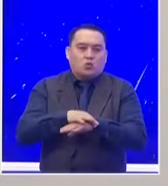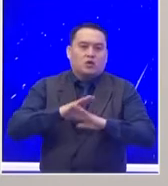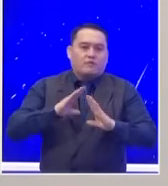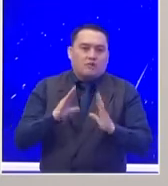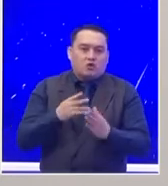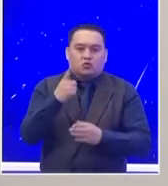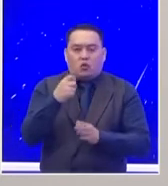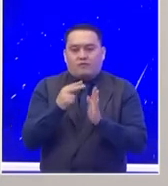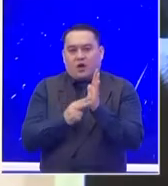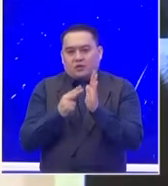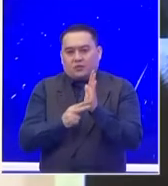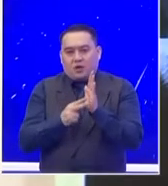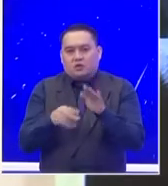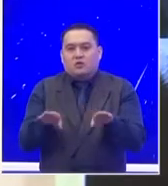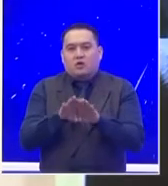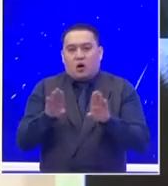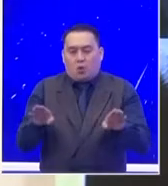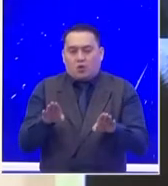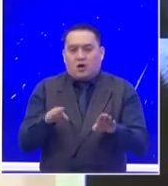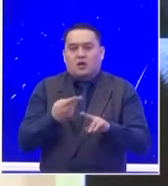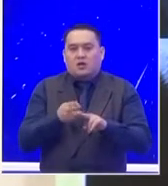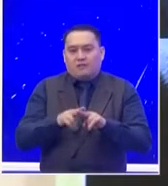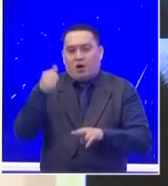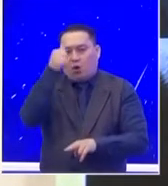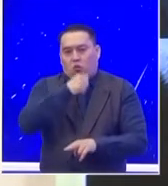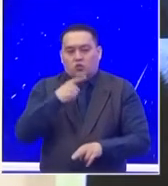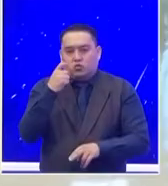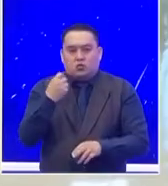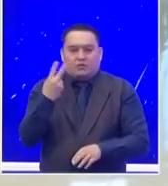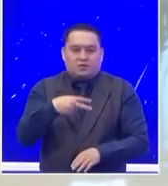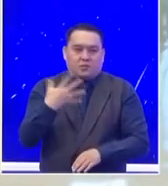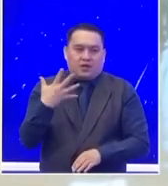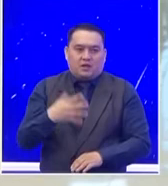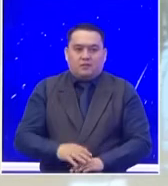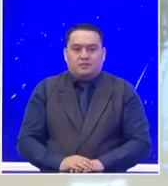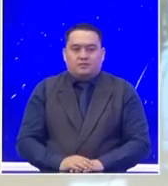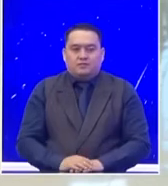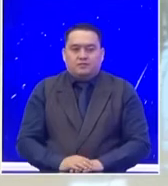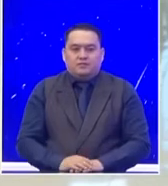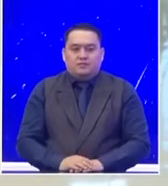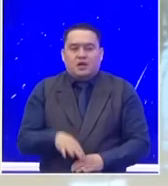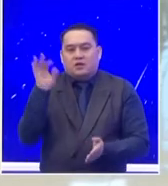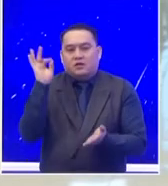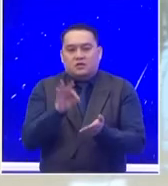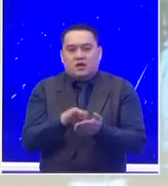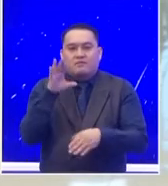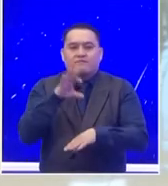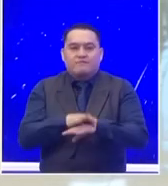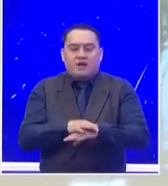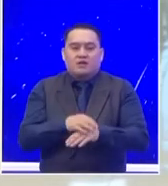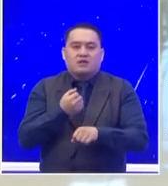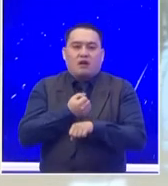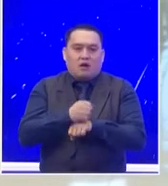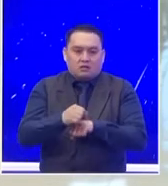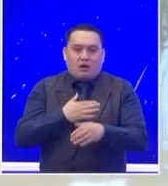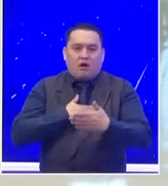более 180, то за аналогичный период нынешнего года 125. Профилактикалық шара. В целях снижения фактов бытового насилия